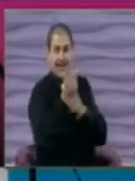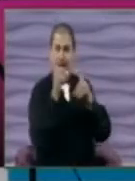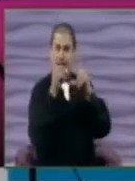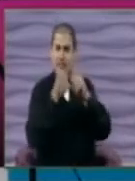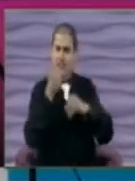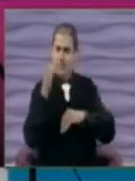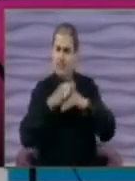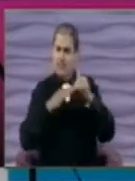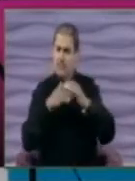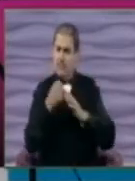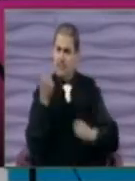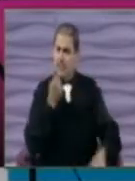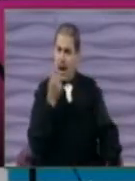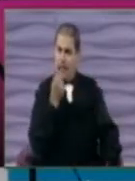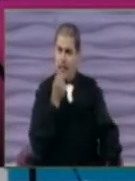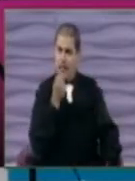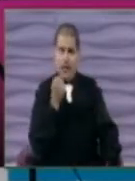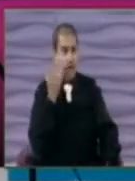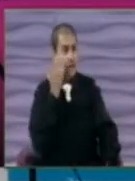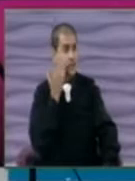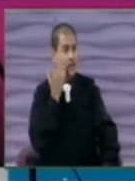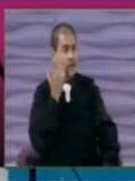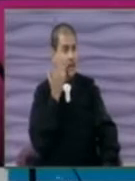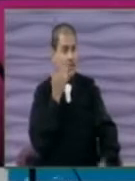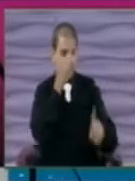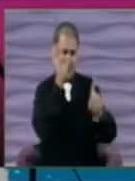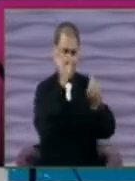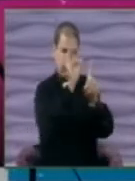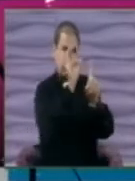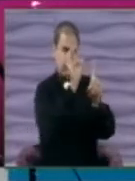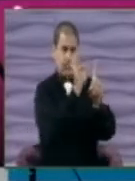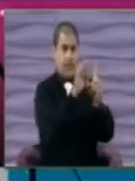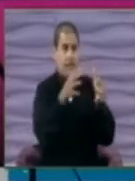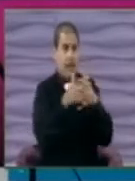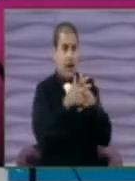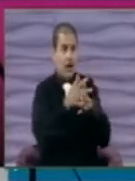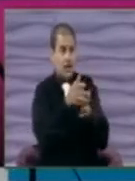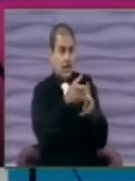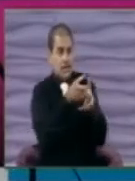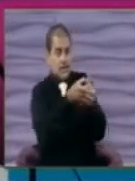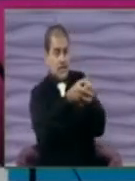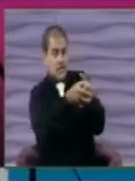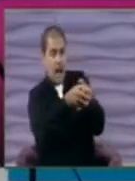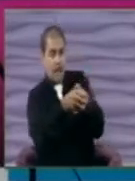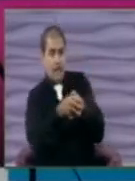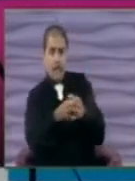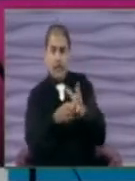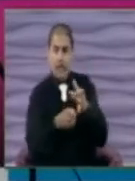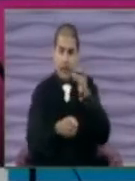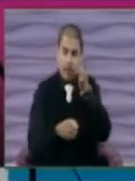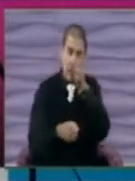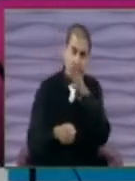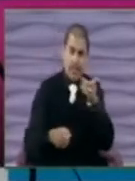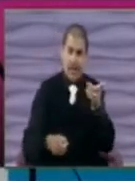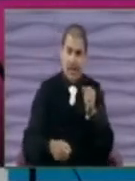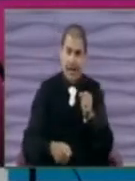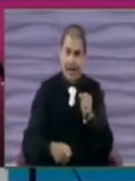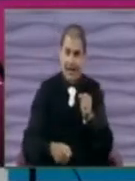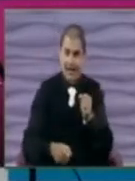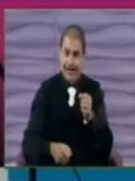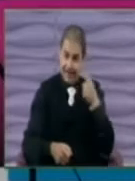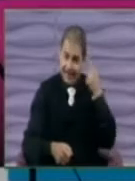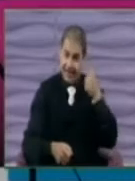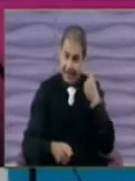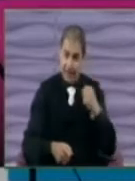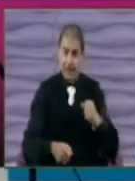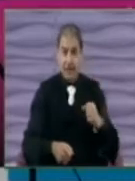السمان، والمودلز اللي بالصوره نور يحجازي، واشتغل معي بالاعدادات وتسجيل الكادر خالد جريري. من كواليس العمل